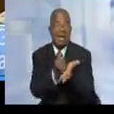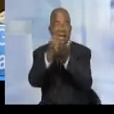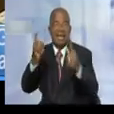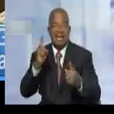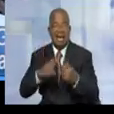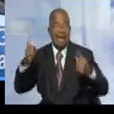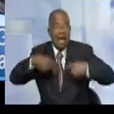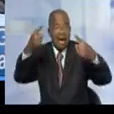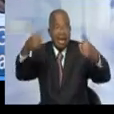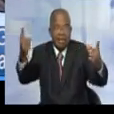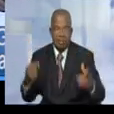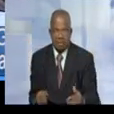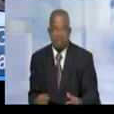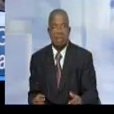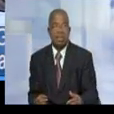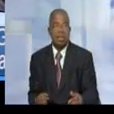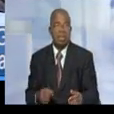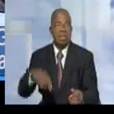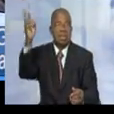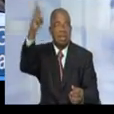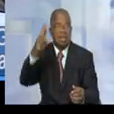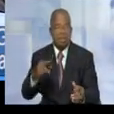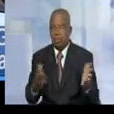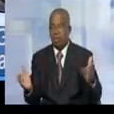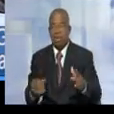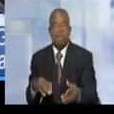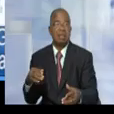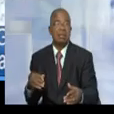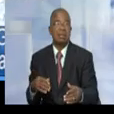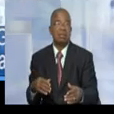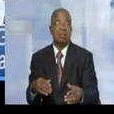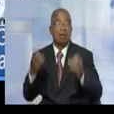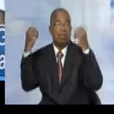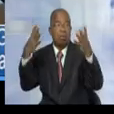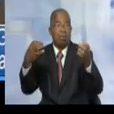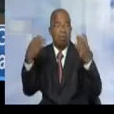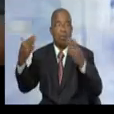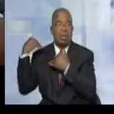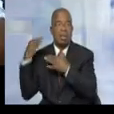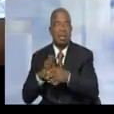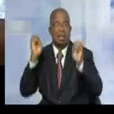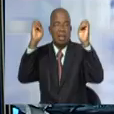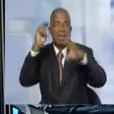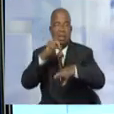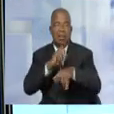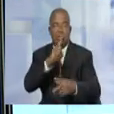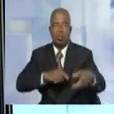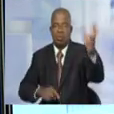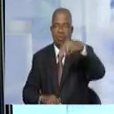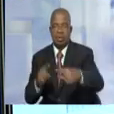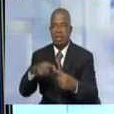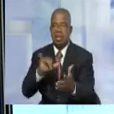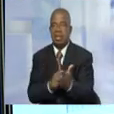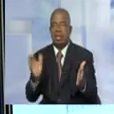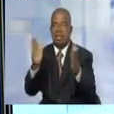ce samedi 22 février et auquel ont pris part les partenaires à l'éducation seront remis au ministère de tutelle.